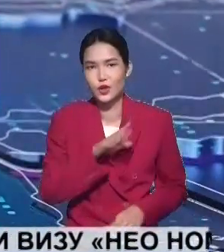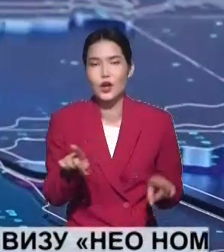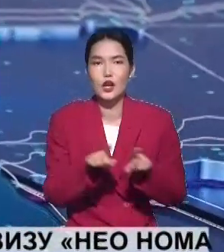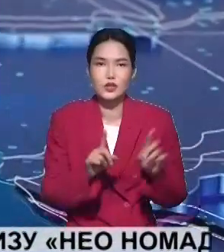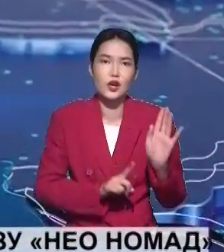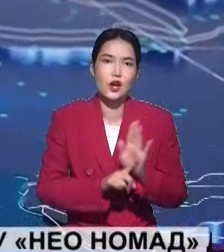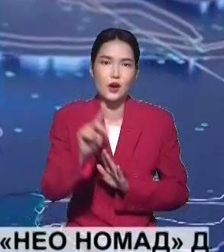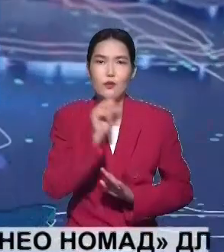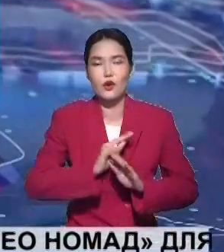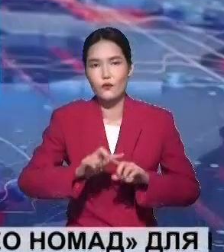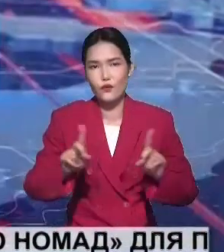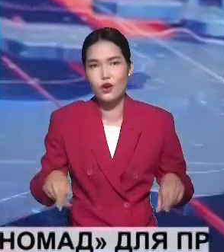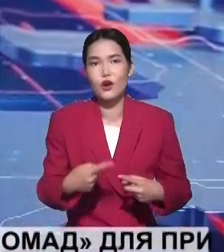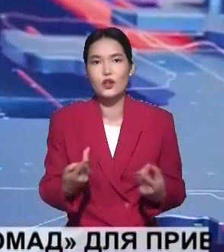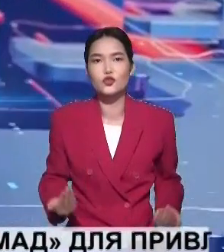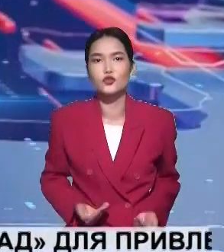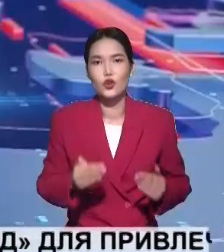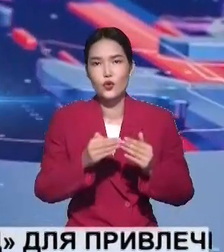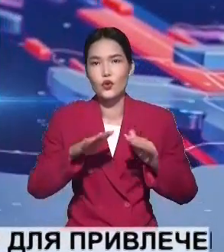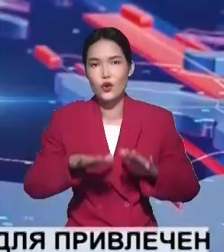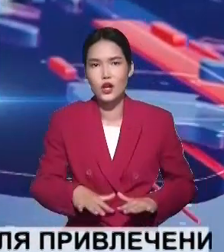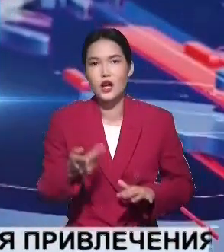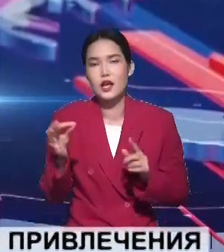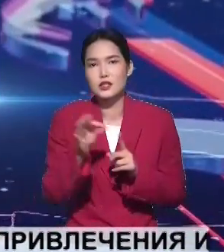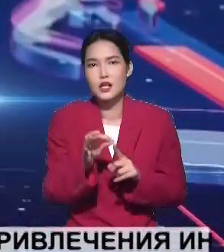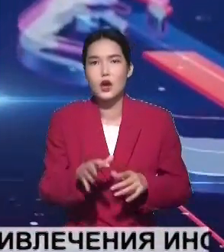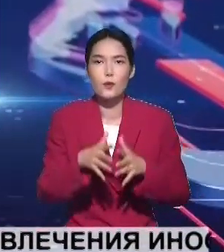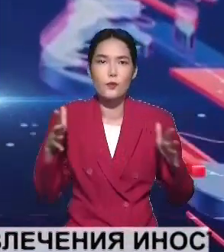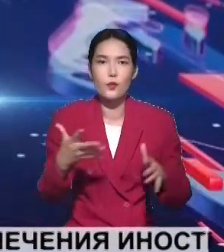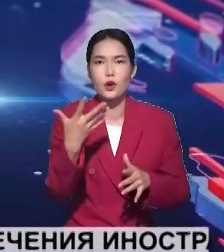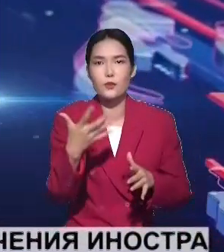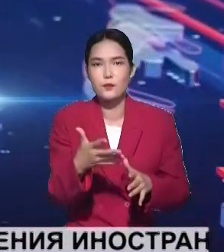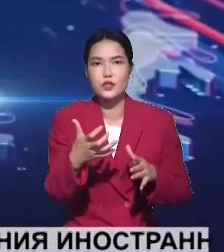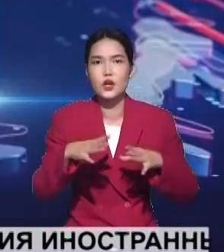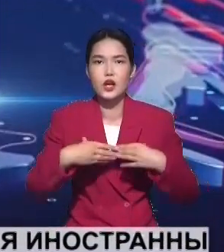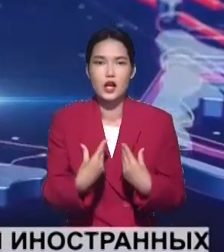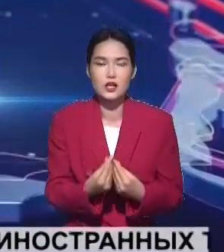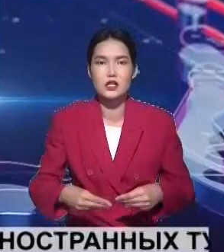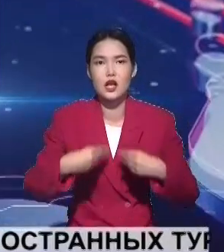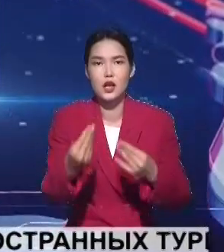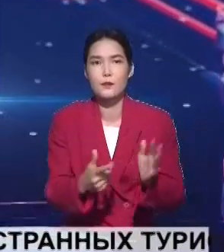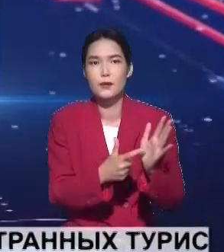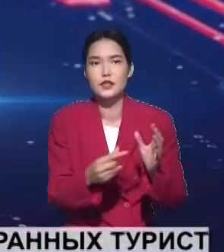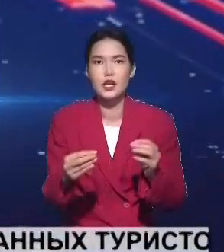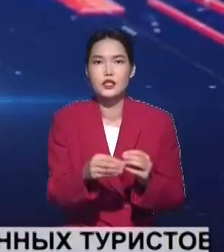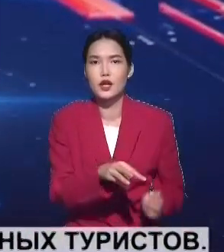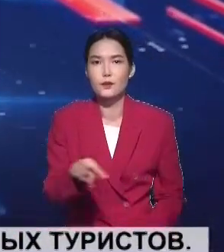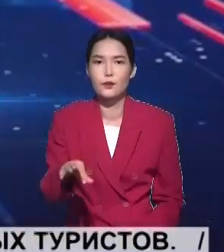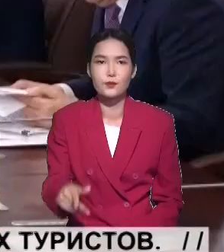Также начались работы по восстановлению жилья. Для этих целей более 500 семьям выделено 710 миллионов